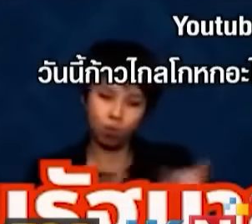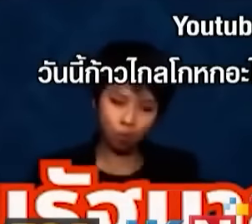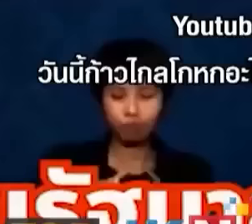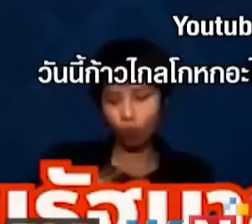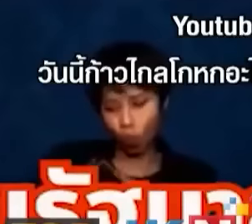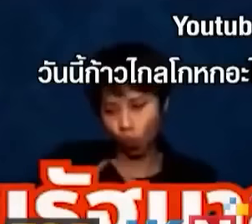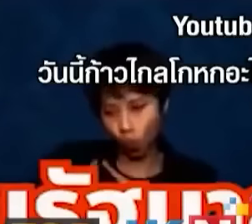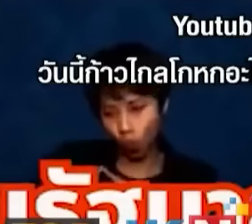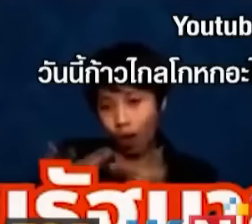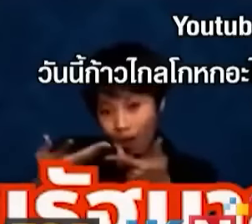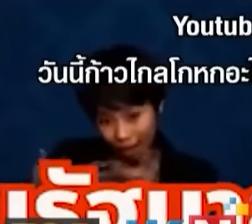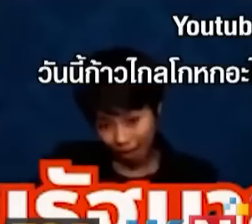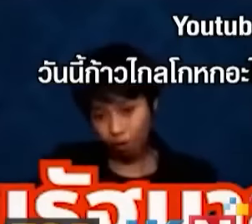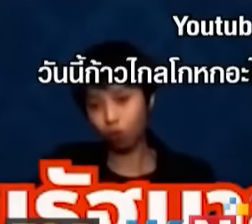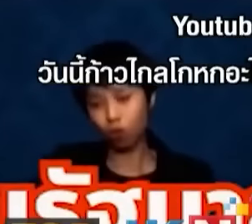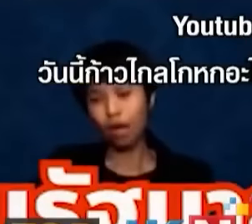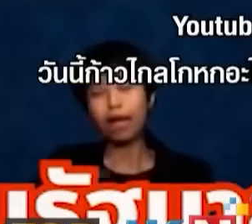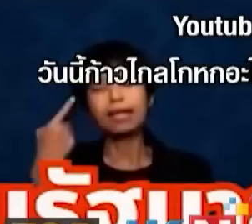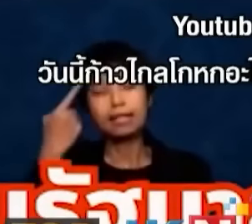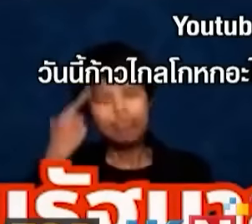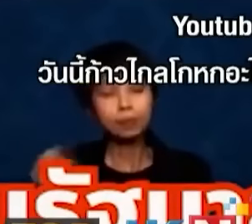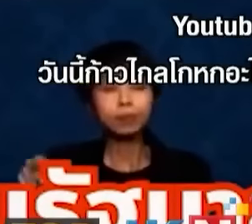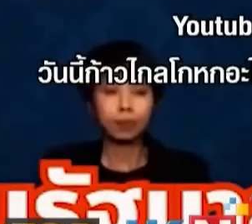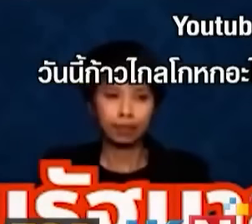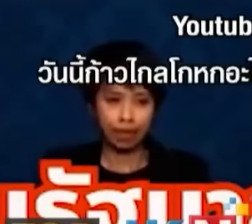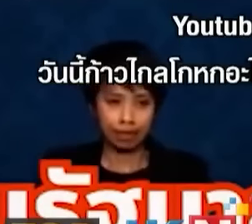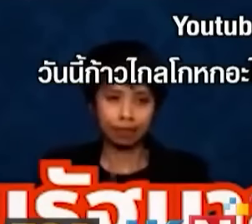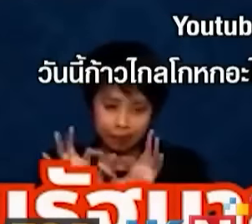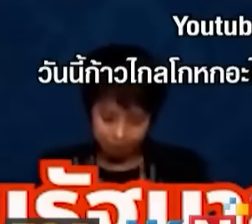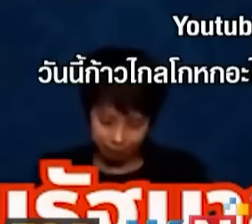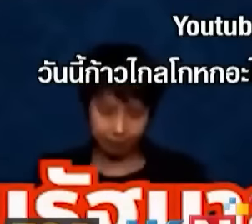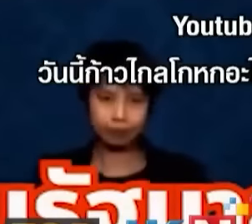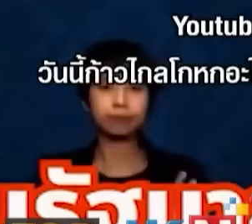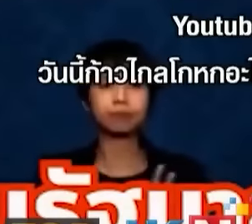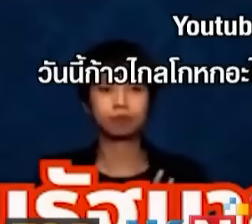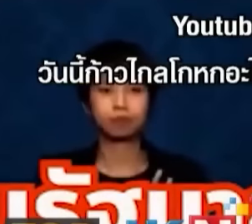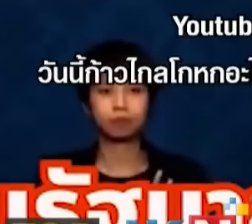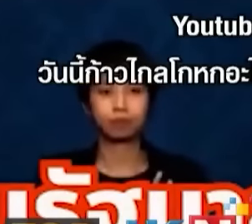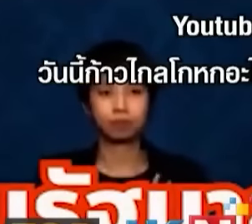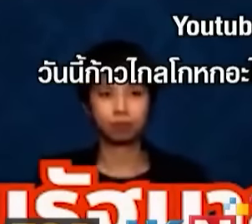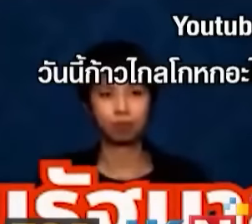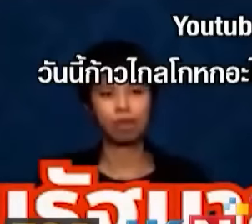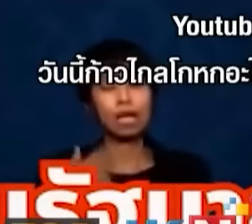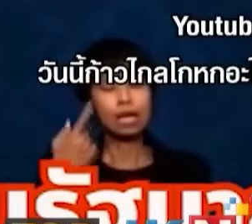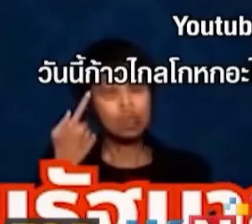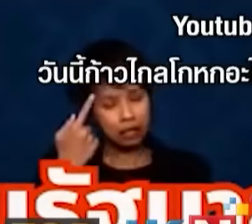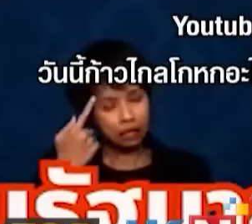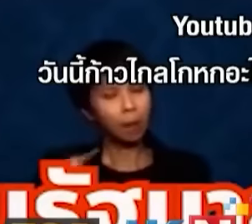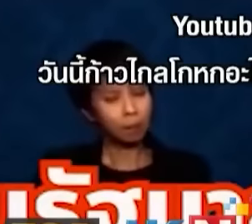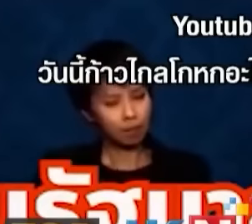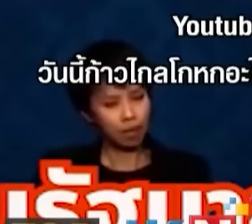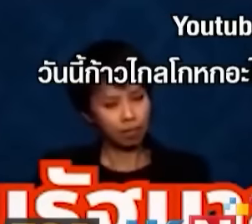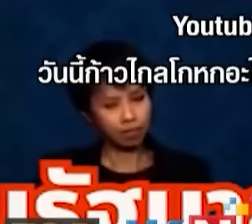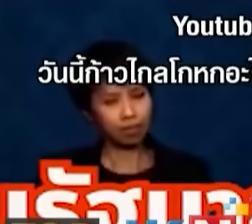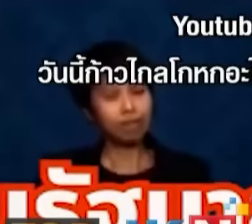ะพอนับองค์ประชุมแบบขานชื ่อ ใครไม่อยู่นะก็จะถูกประจานไปในตัวว่าไม่ได้อยู่ในที่ประชุม ไ